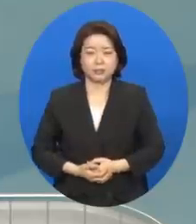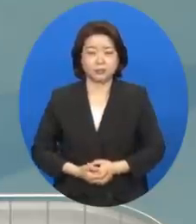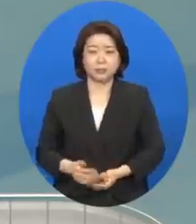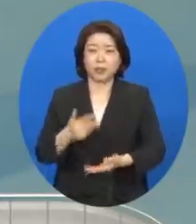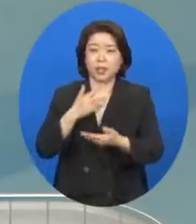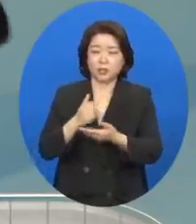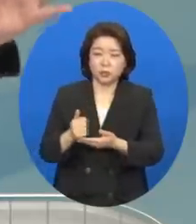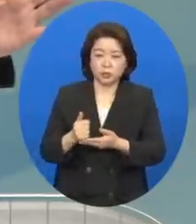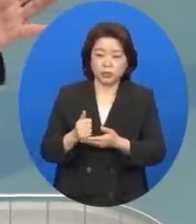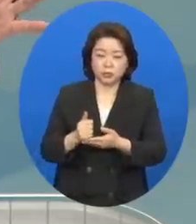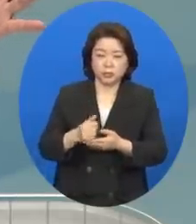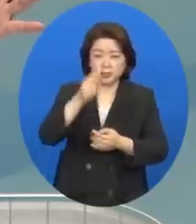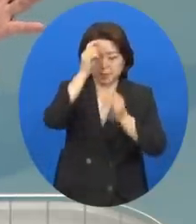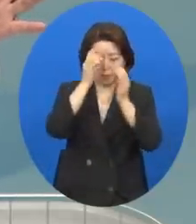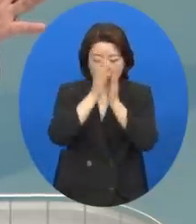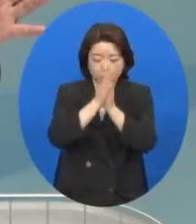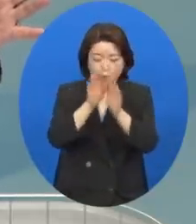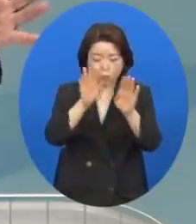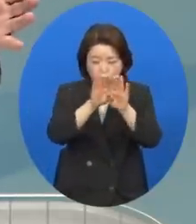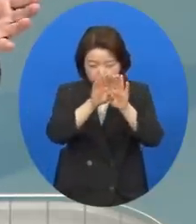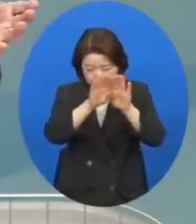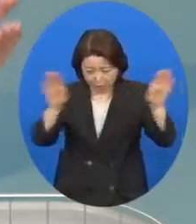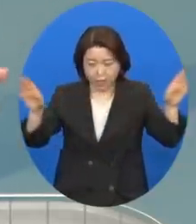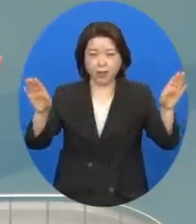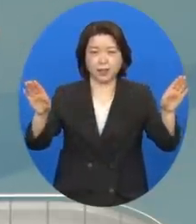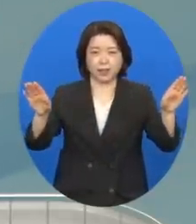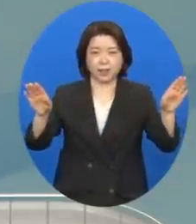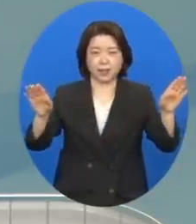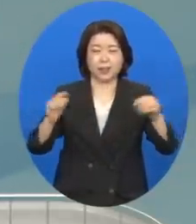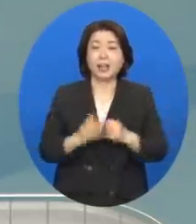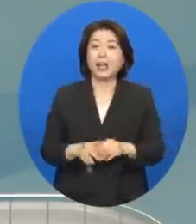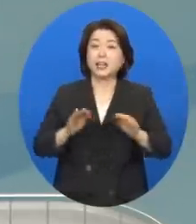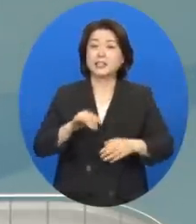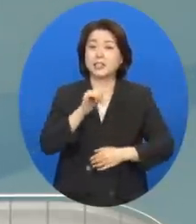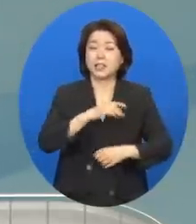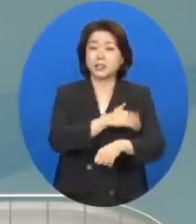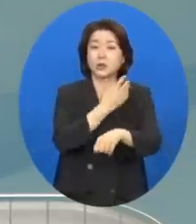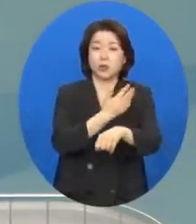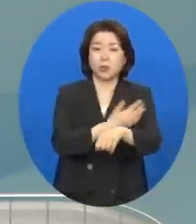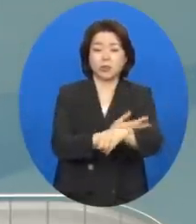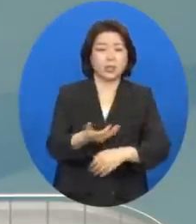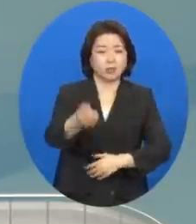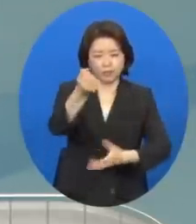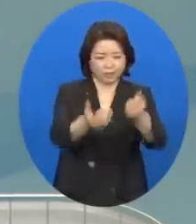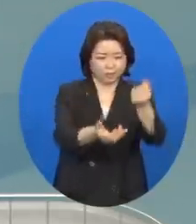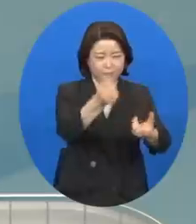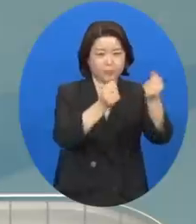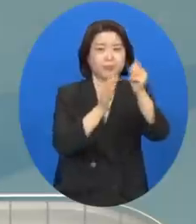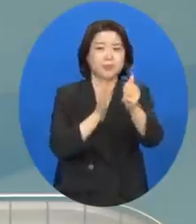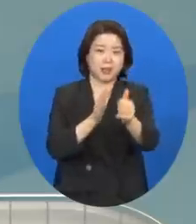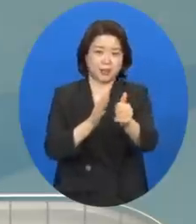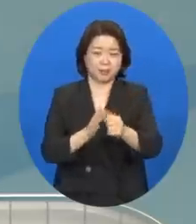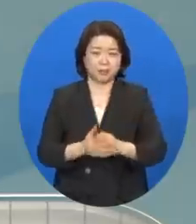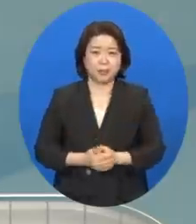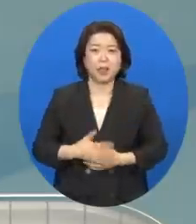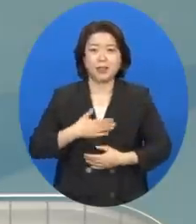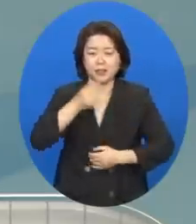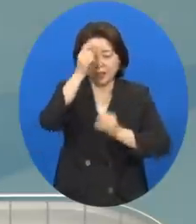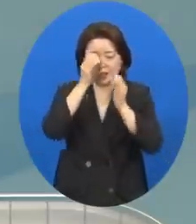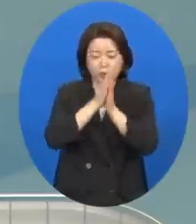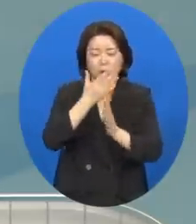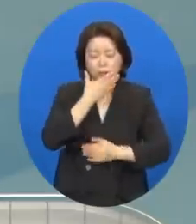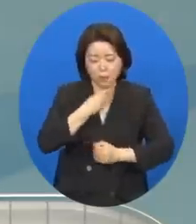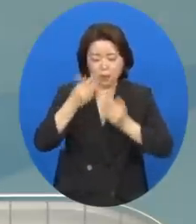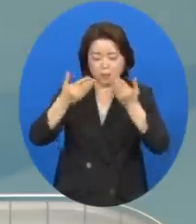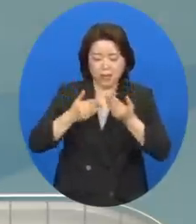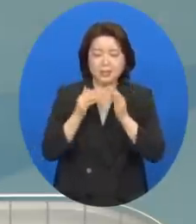주님은 기도의 문을 활짝 열고 계세요. 이제는 그 권세를 누리셔야 돼요. 나는 기도의 복을 받은